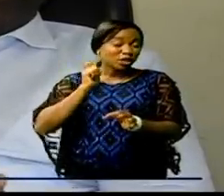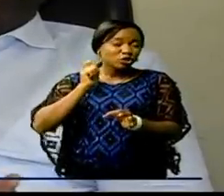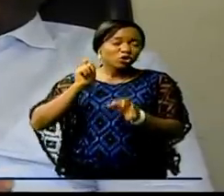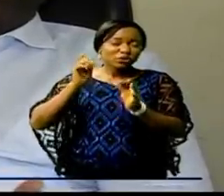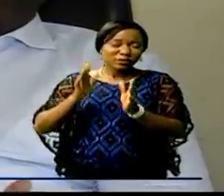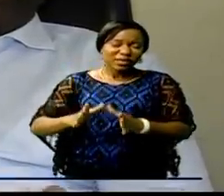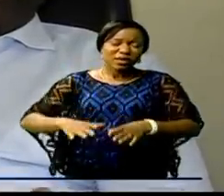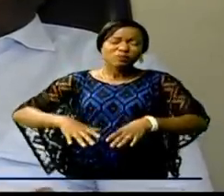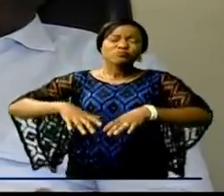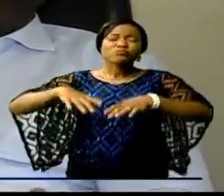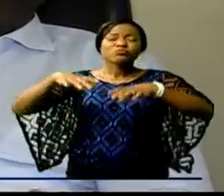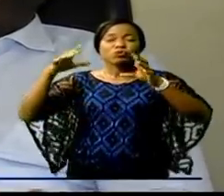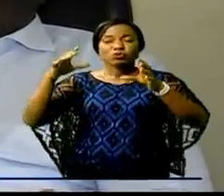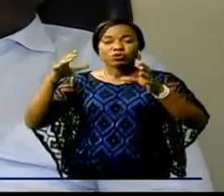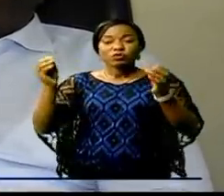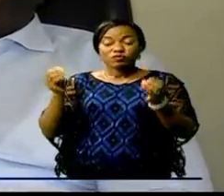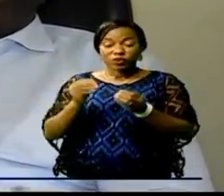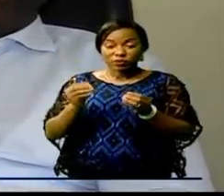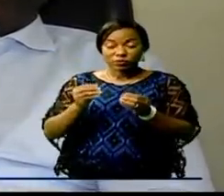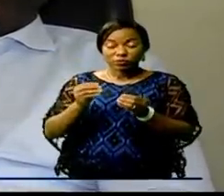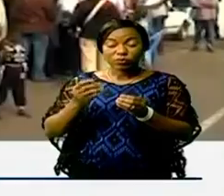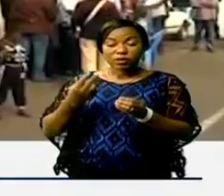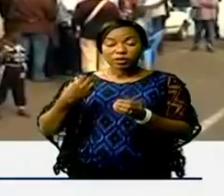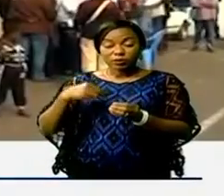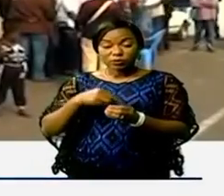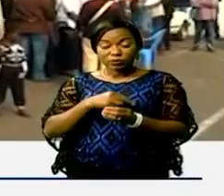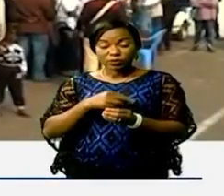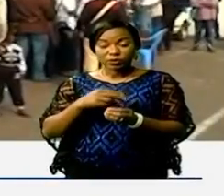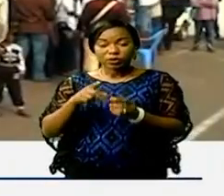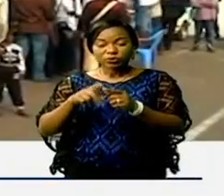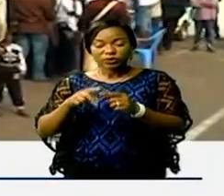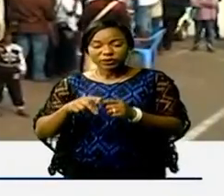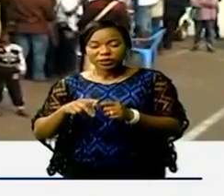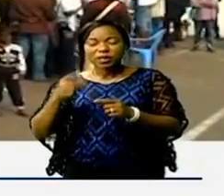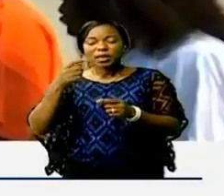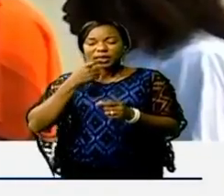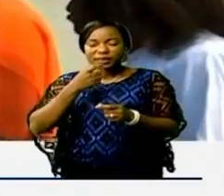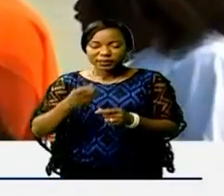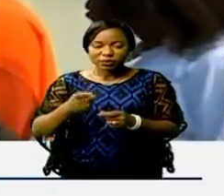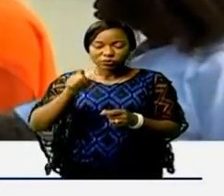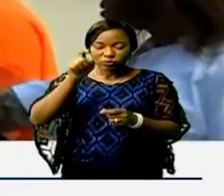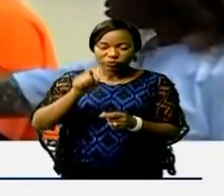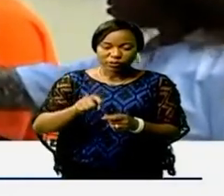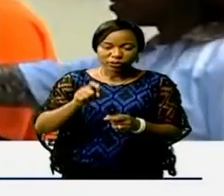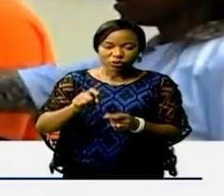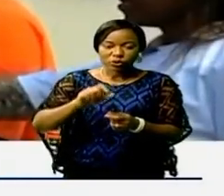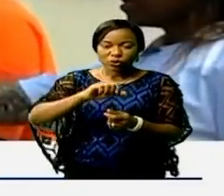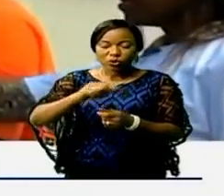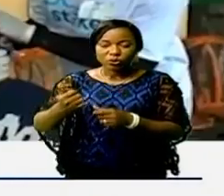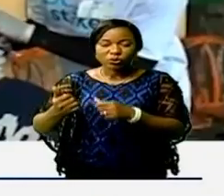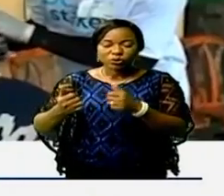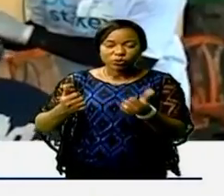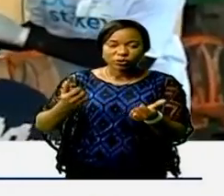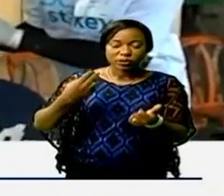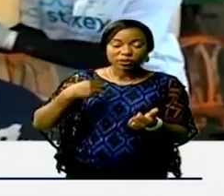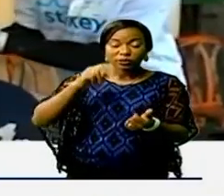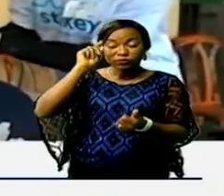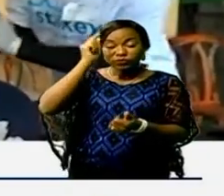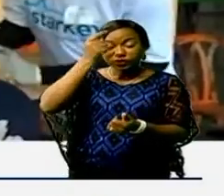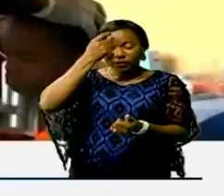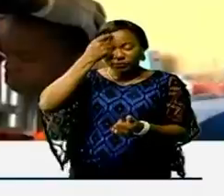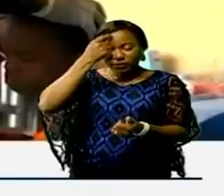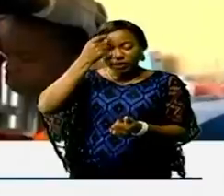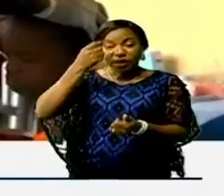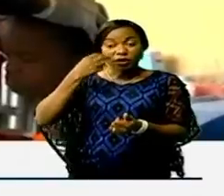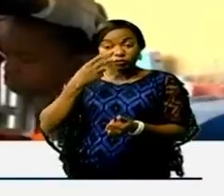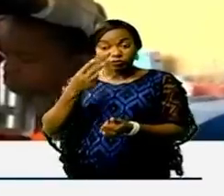où on n'a pas assez de professionnels dans le secteur. La révision de la couverture sanitaire, un autre chantier dans lequel le gouvernement s'attelle